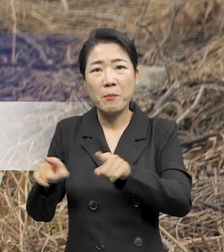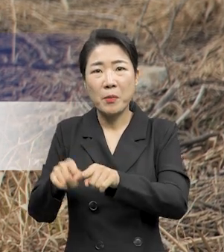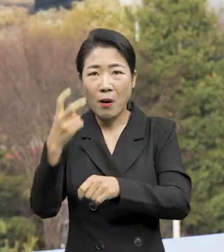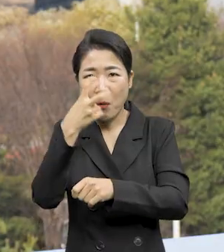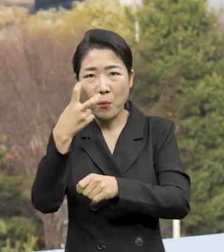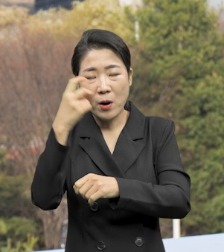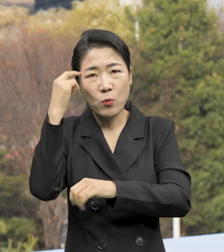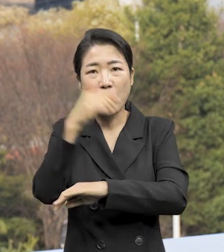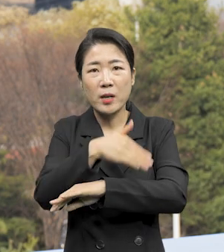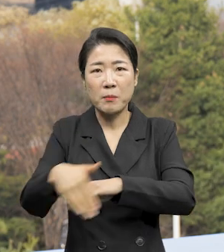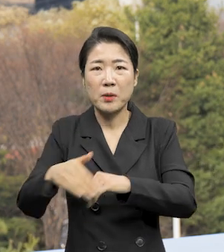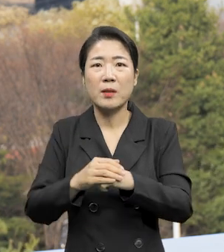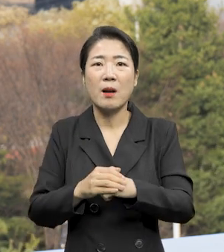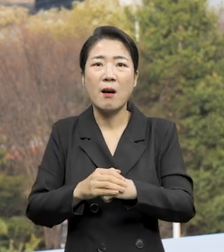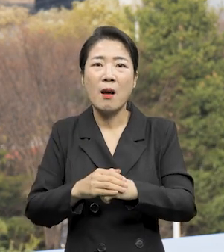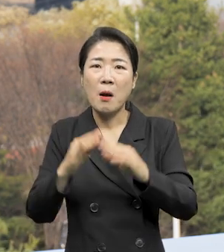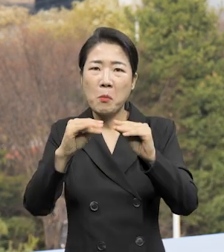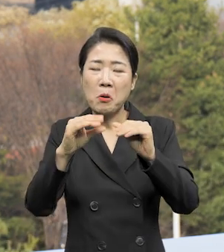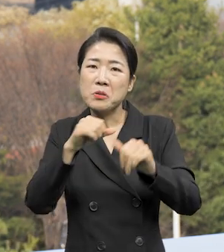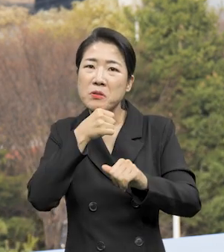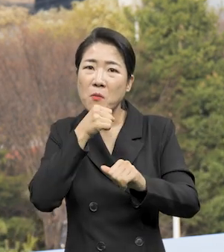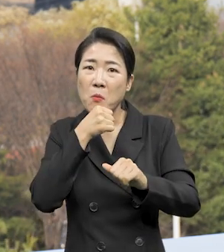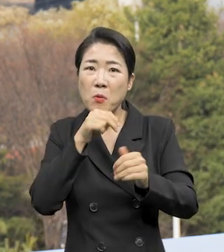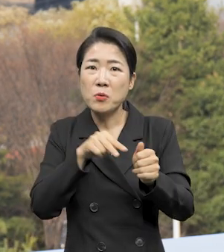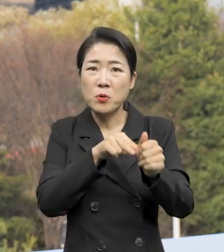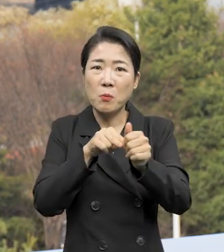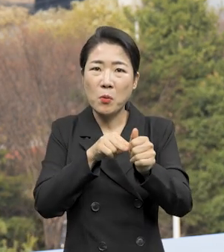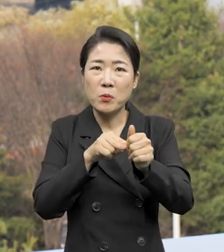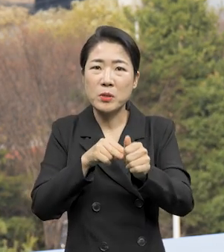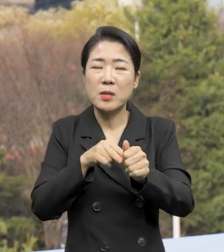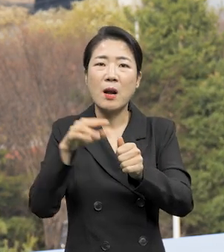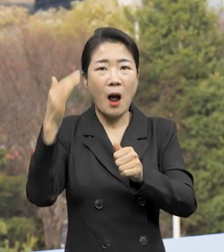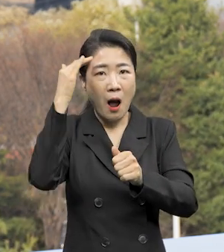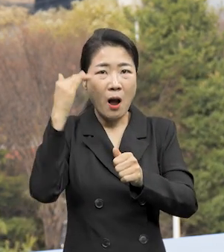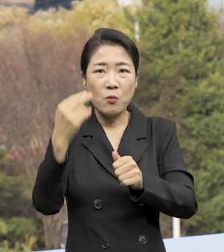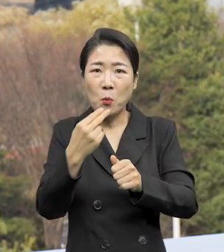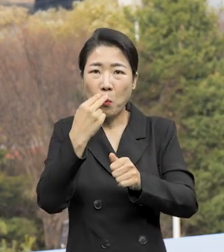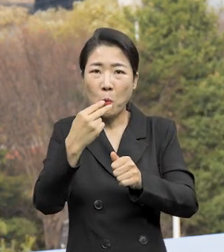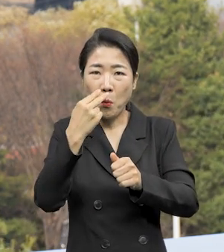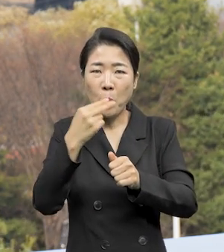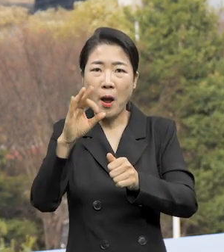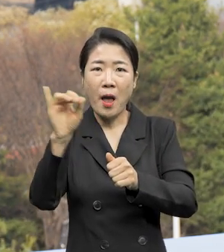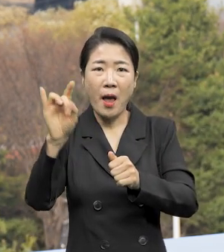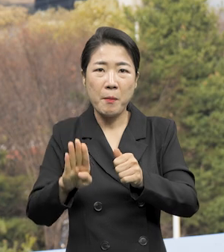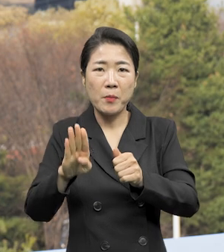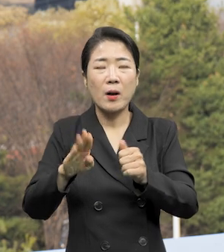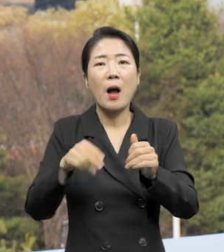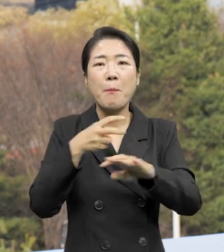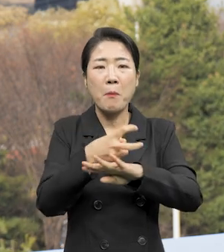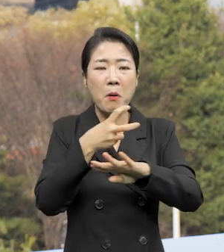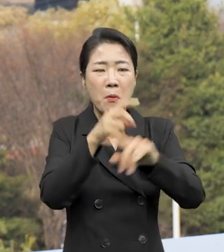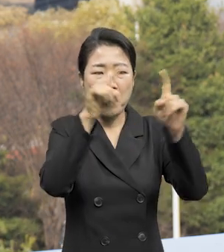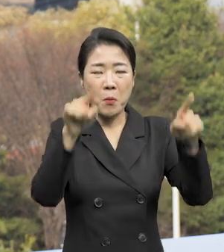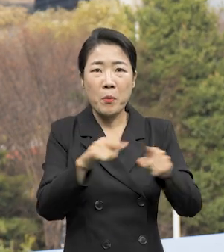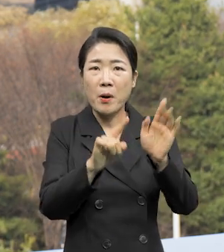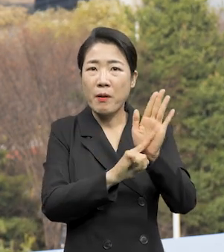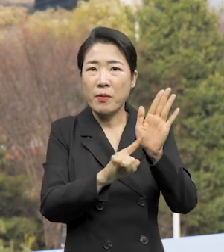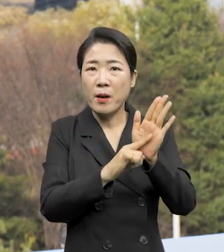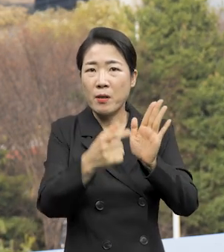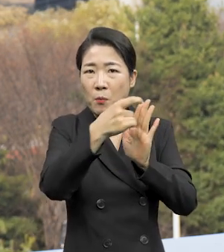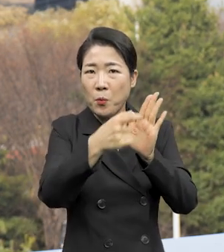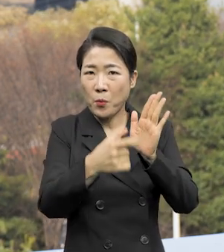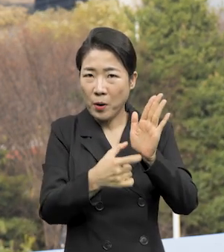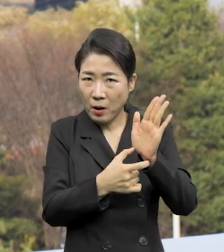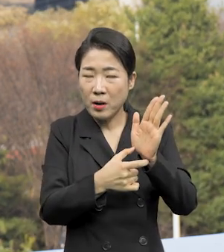예정입니다. 광주시는 미세먼지 농도 정보를 에어코리아 앱과 버스 안내 단말기 등을 통해 실시간으로